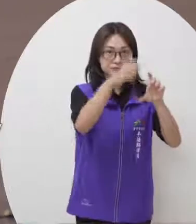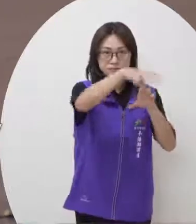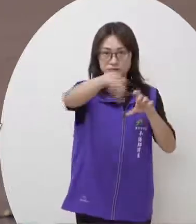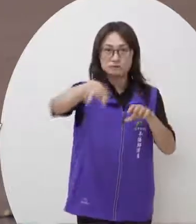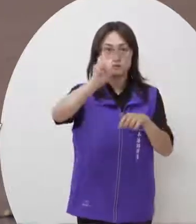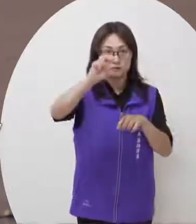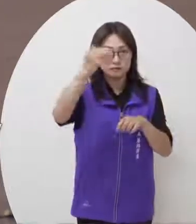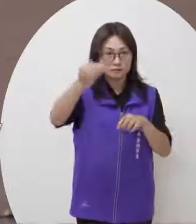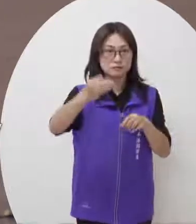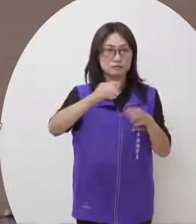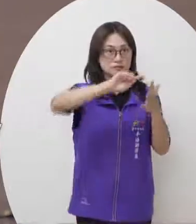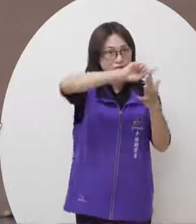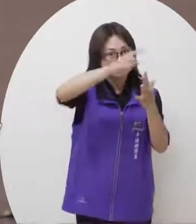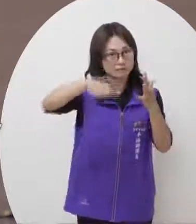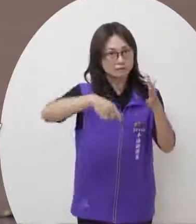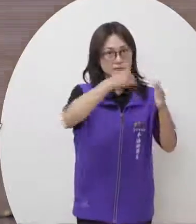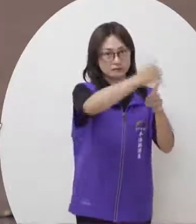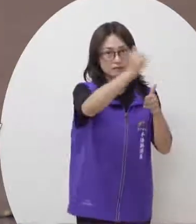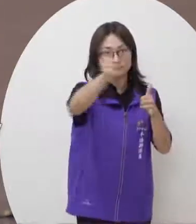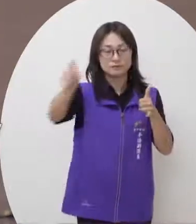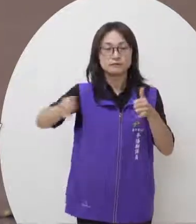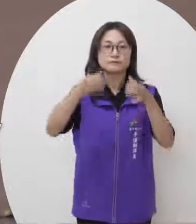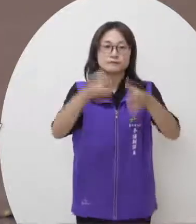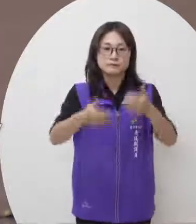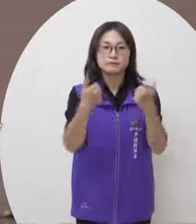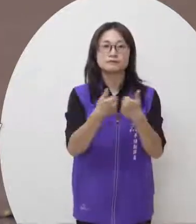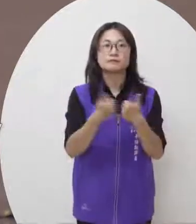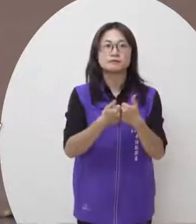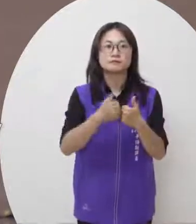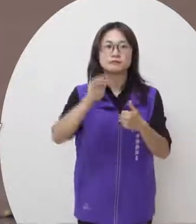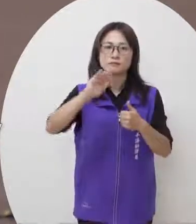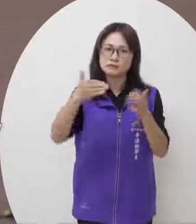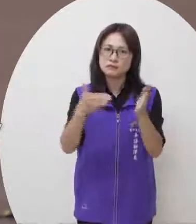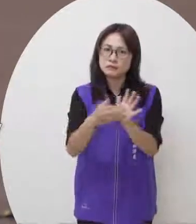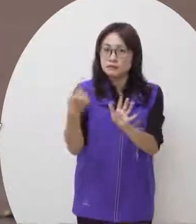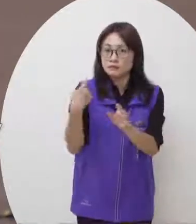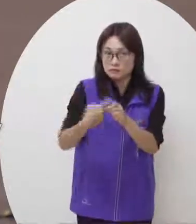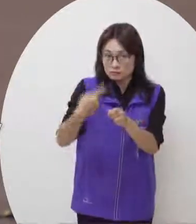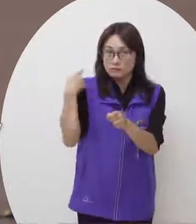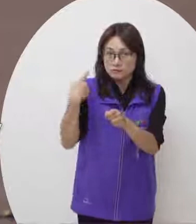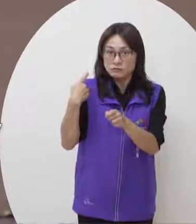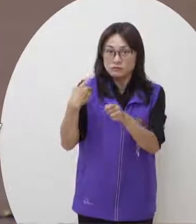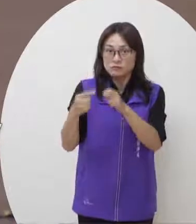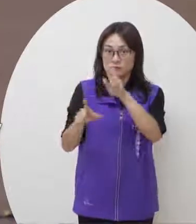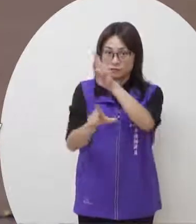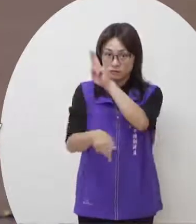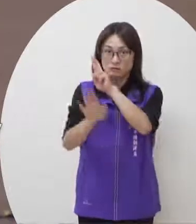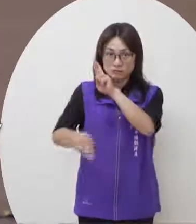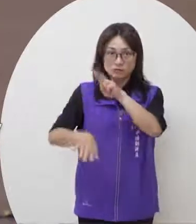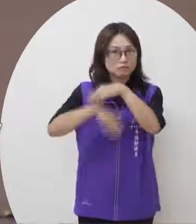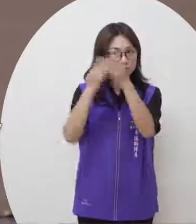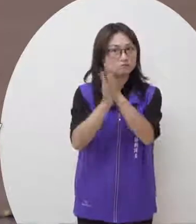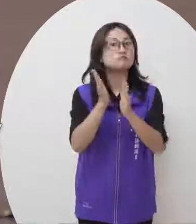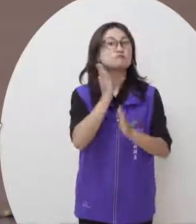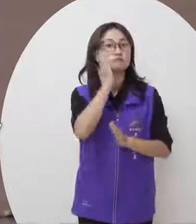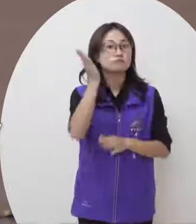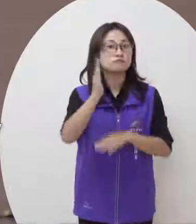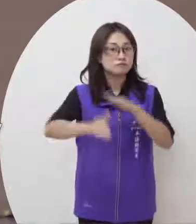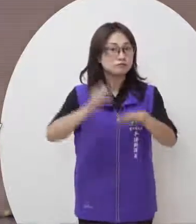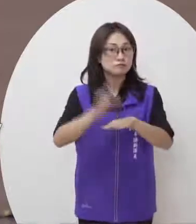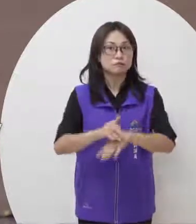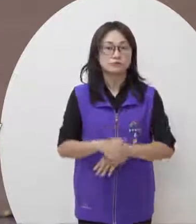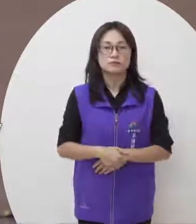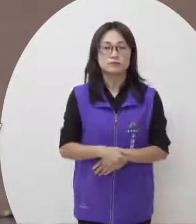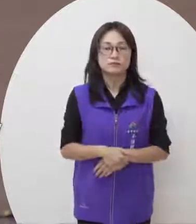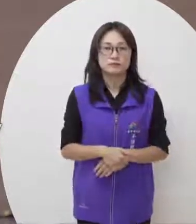地举行，可是今年刚好举行到去年底都很圆满，一共举行了26个区，